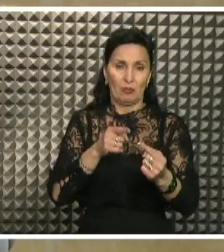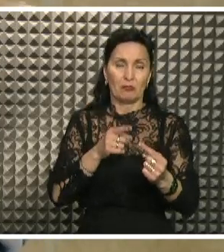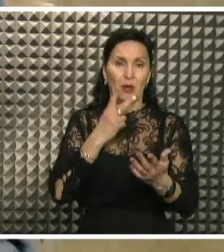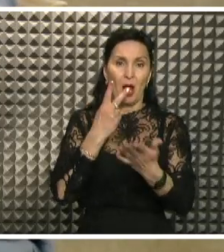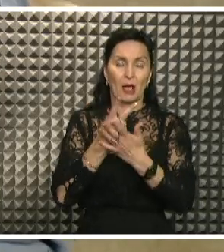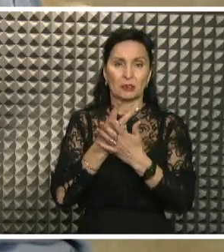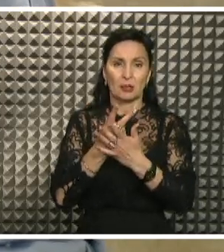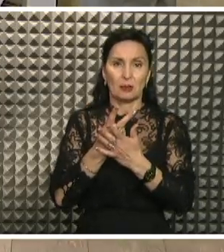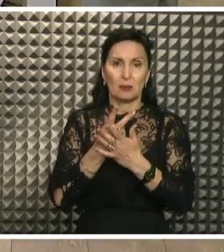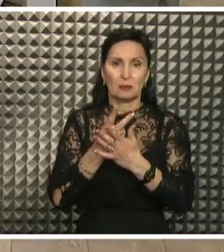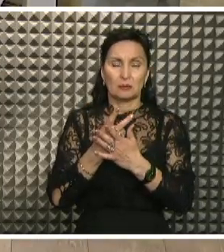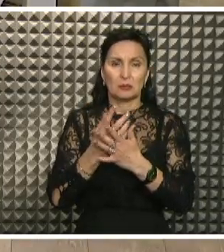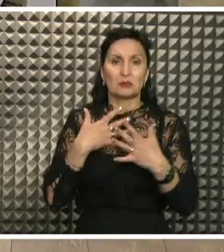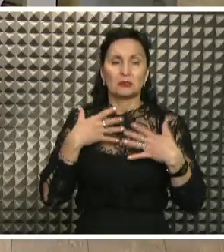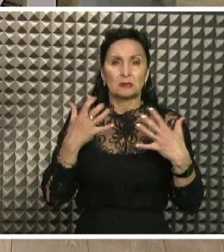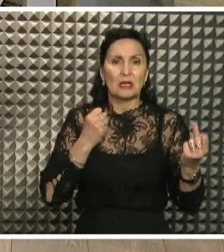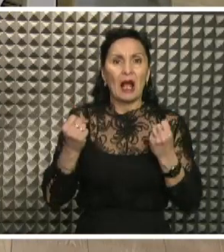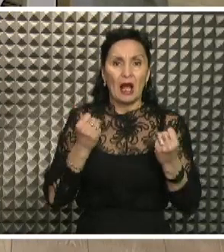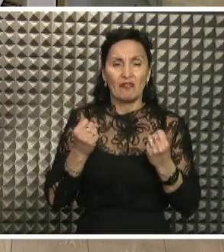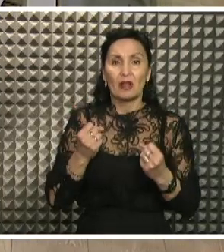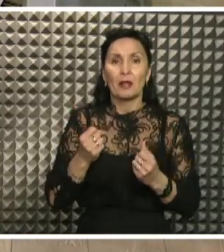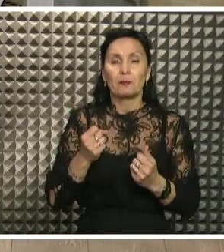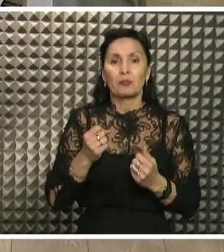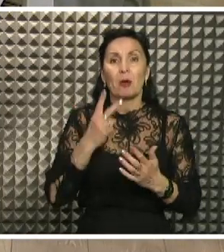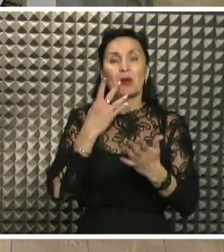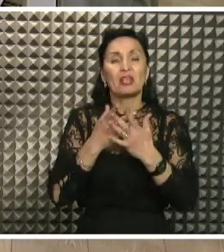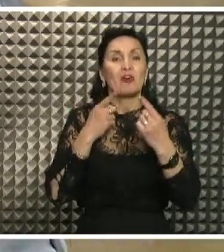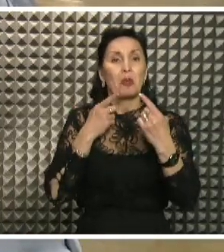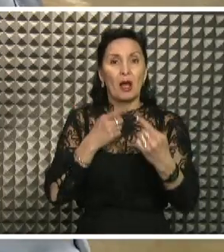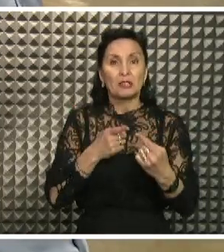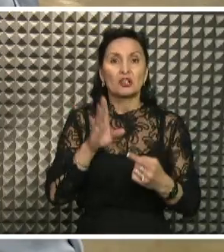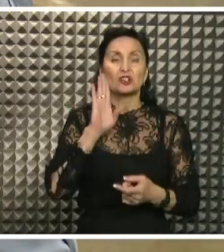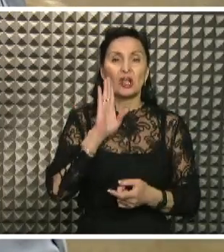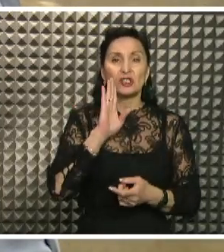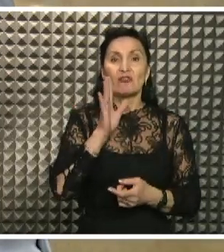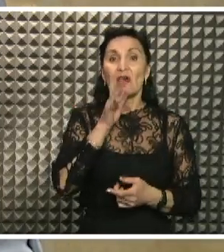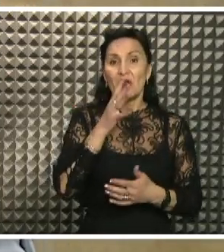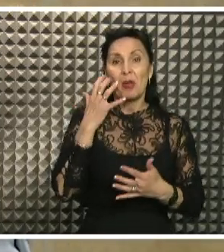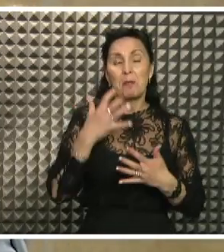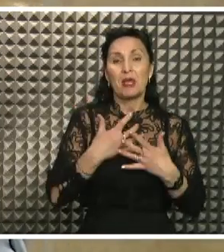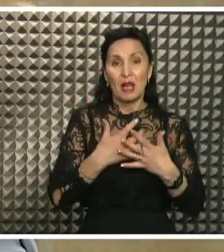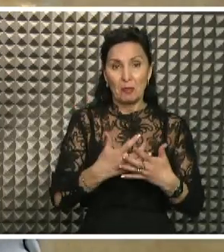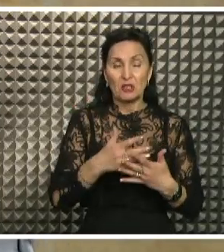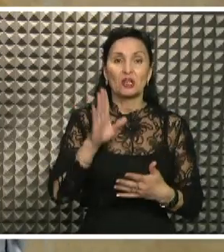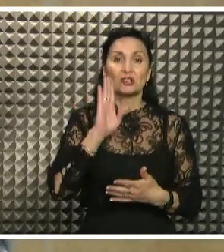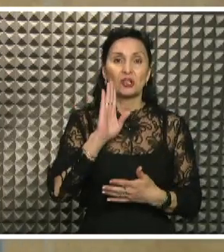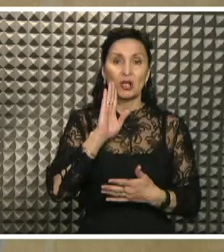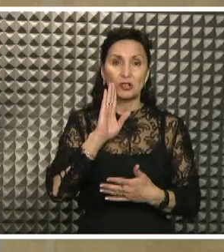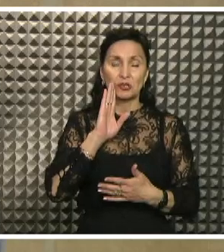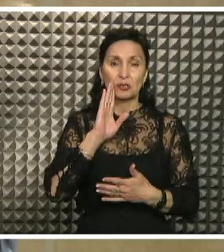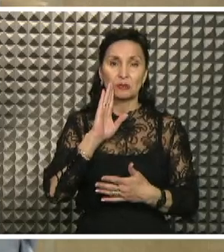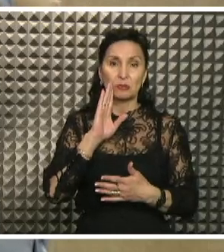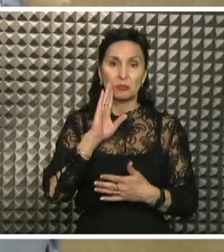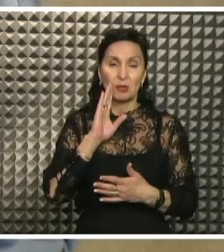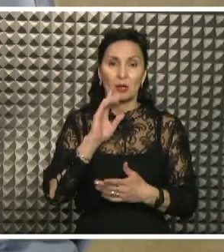период острого обострения. А какие есть еще противопоказания? Она противопоказана женщинам во время беременности, женщинам во время